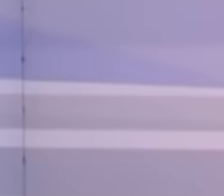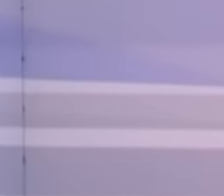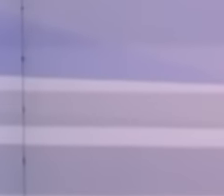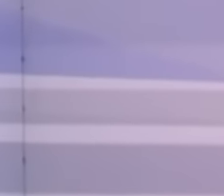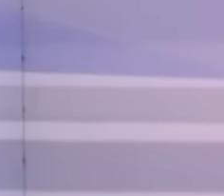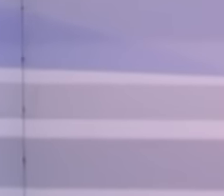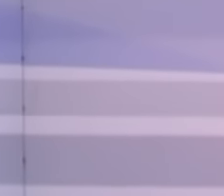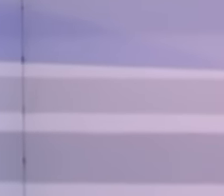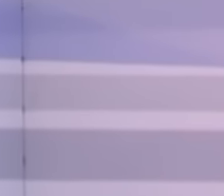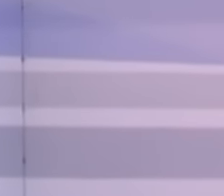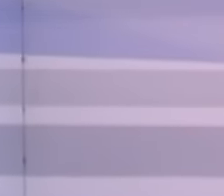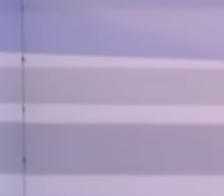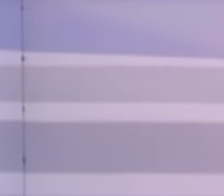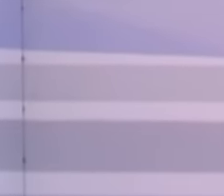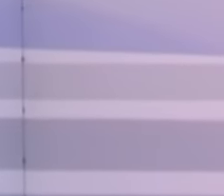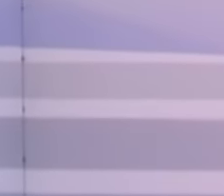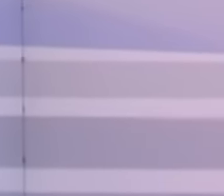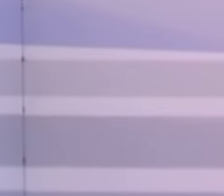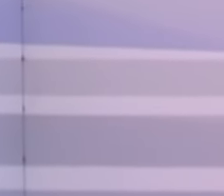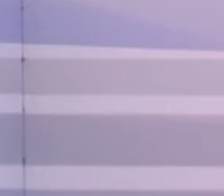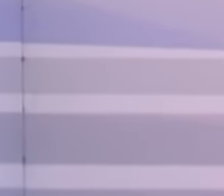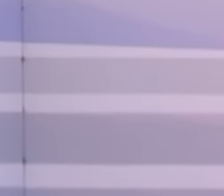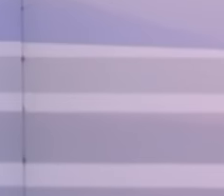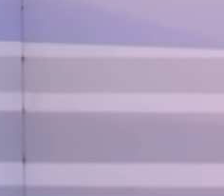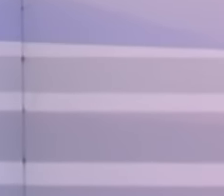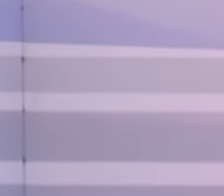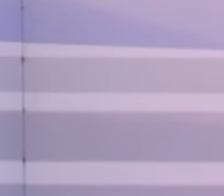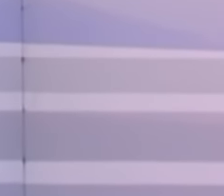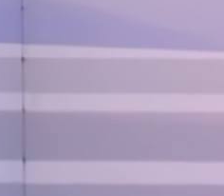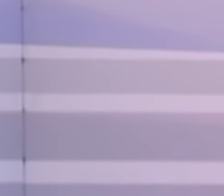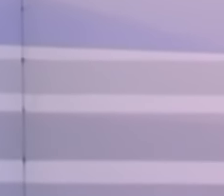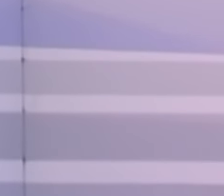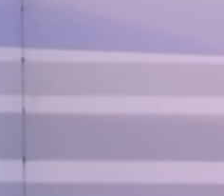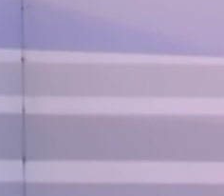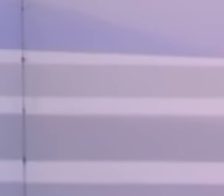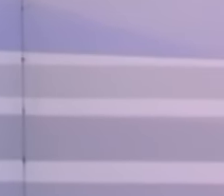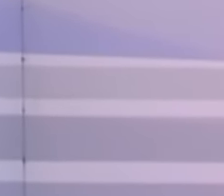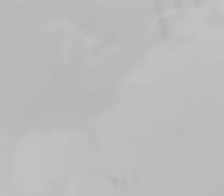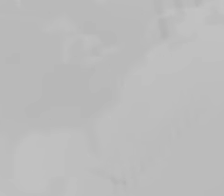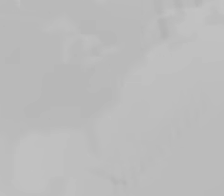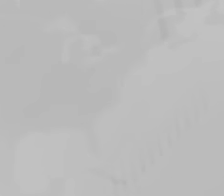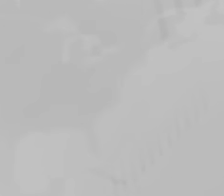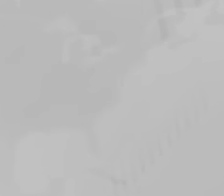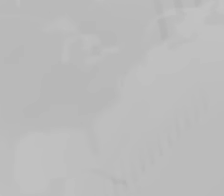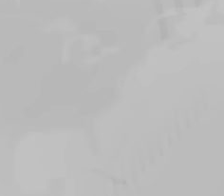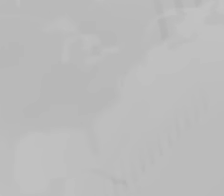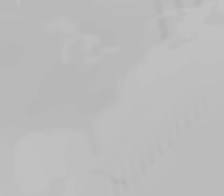abroad, samahan nyo kami sa GMA Pinoy TV at www.gmanews.tv.